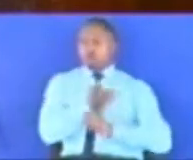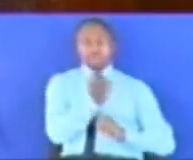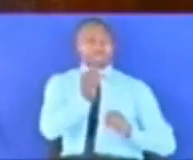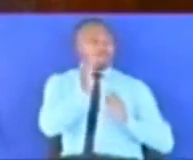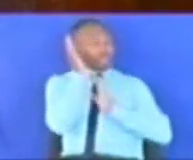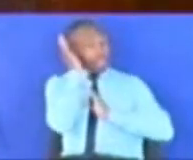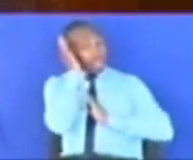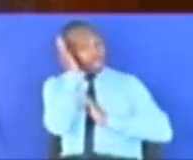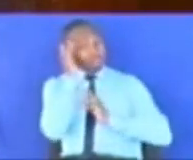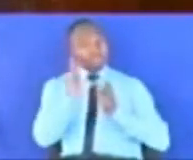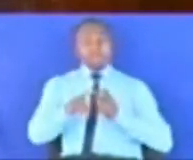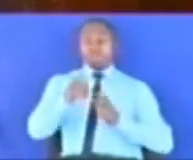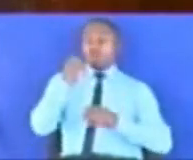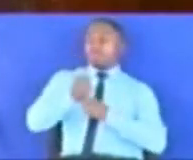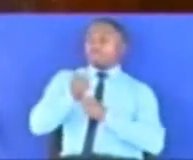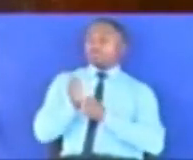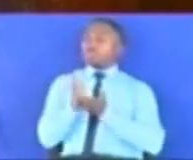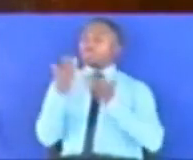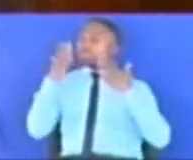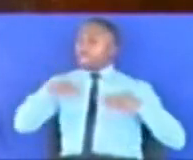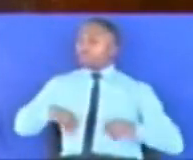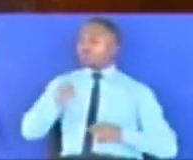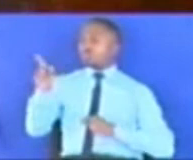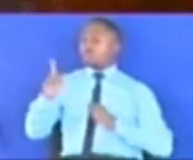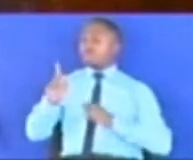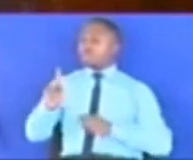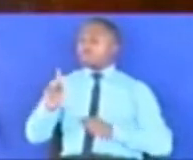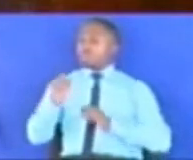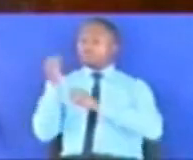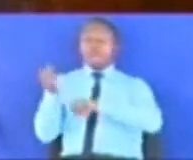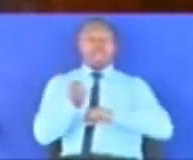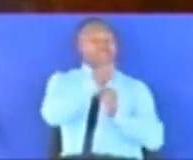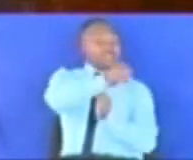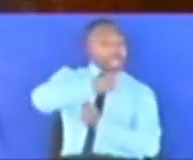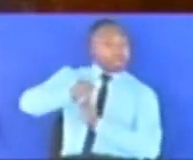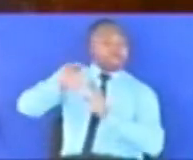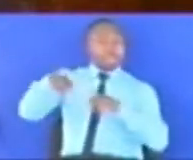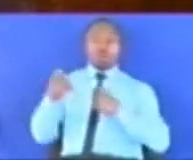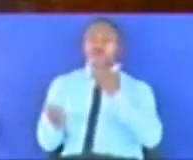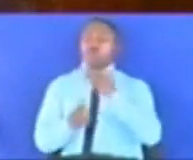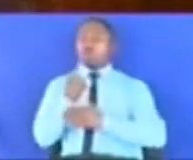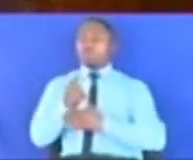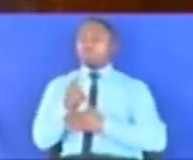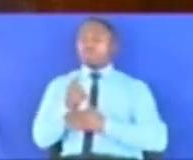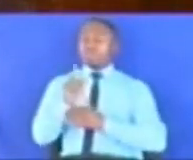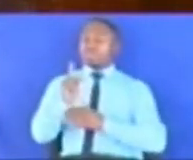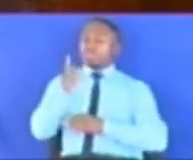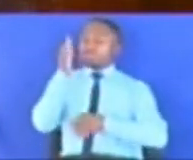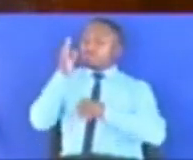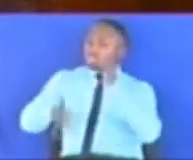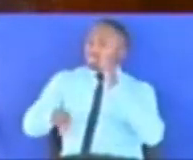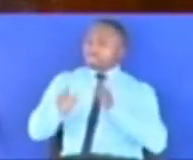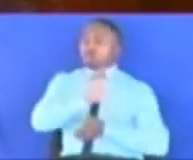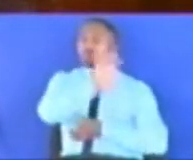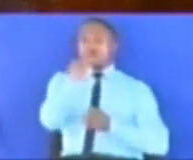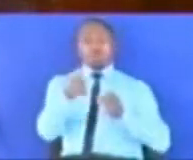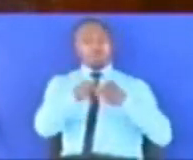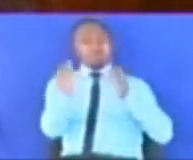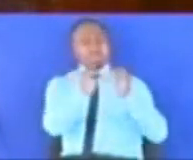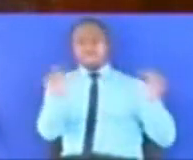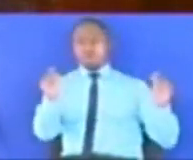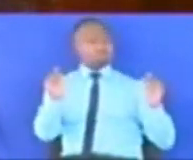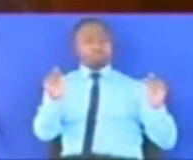Ilala na wale watumishi wa sekta ya afya kule Jibondo Mafia ama wale wanaotoka kule Delta Kibiti wote kulipwa sawa